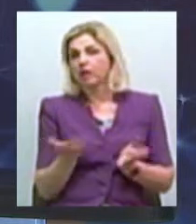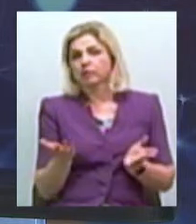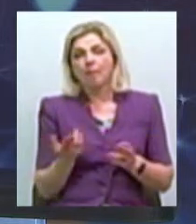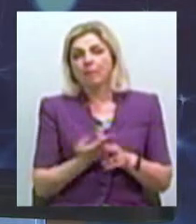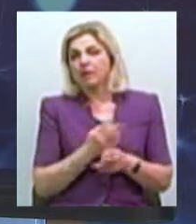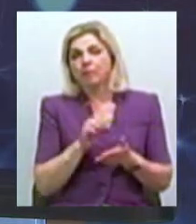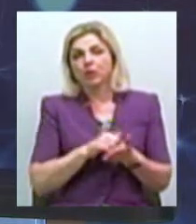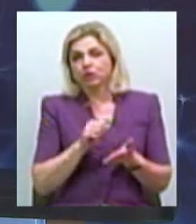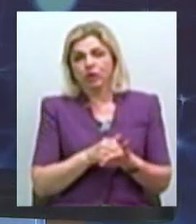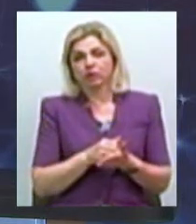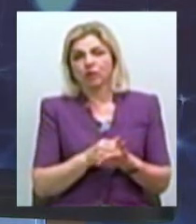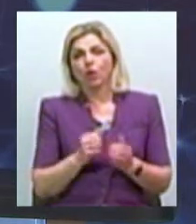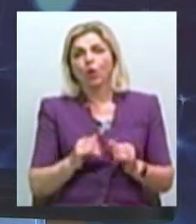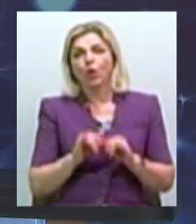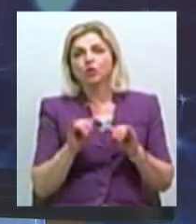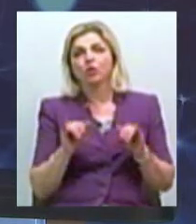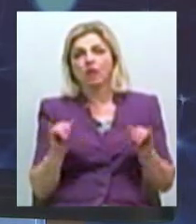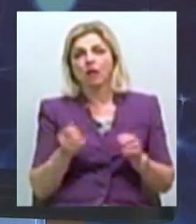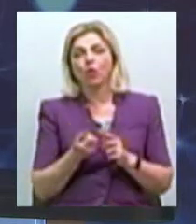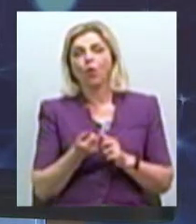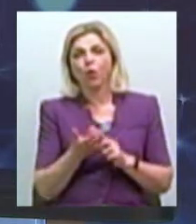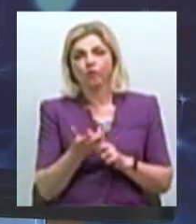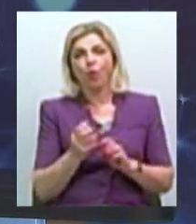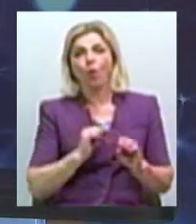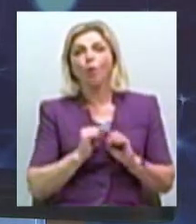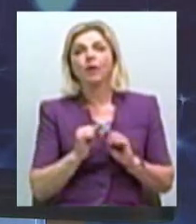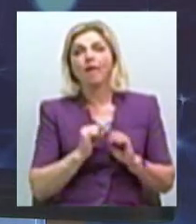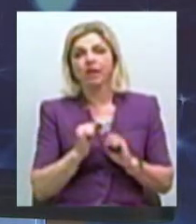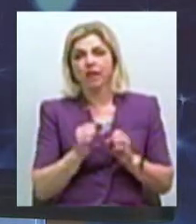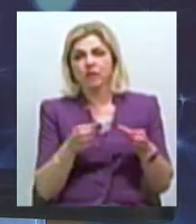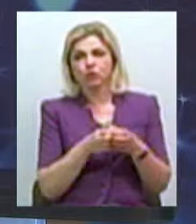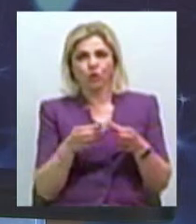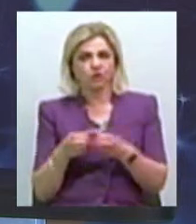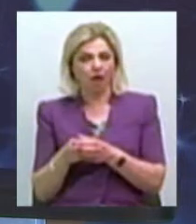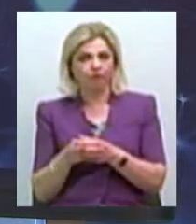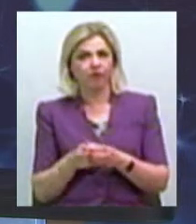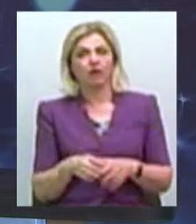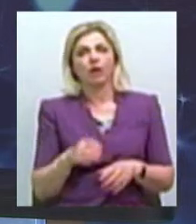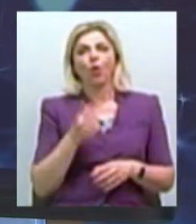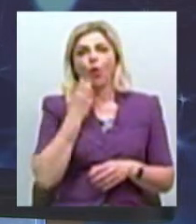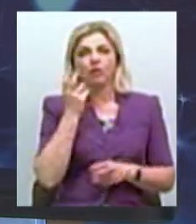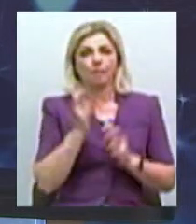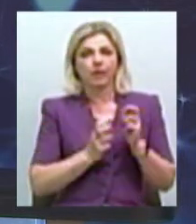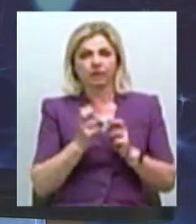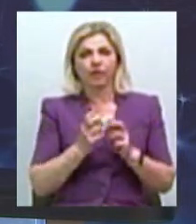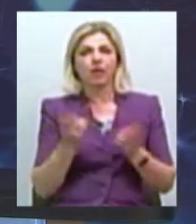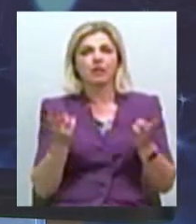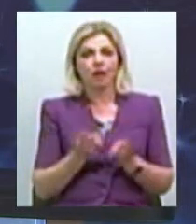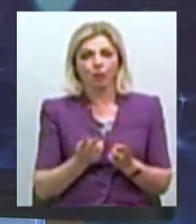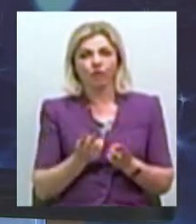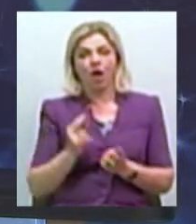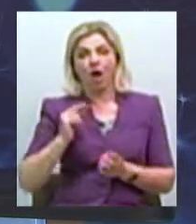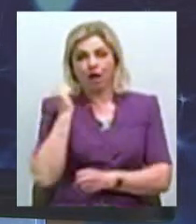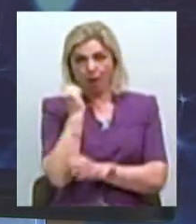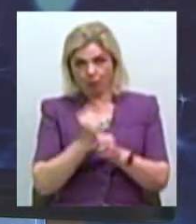необґрунтоване зростання кількості управлінського складу, коли підприємство потребувало